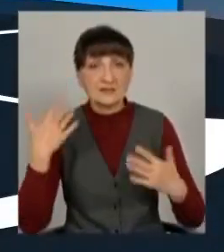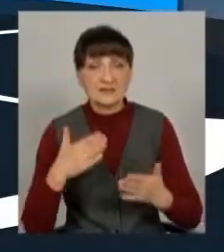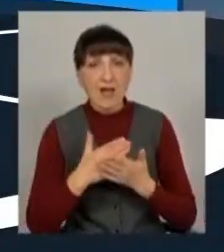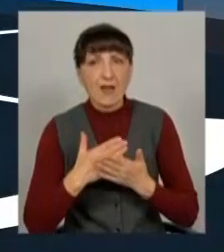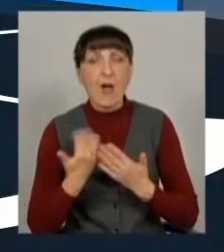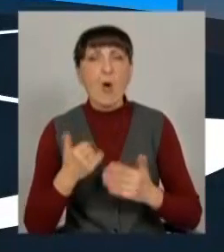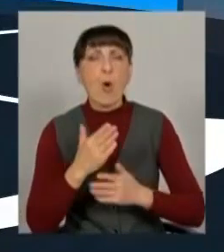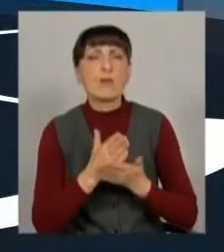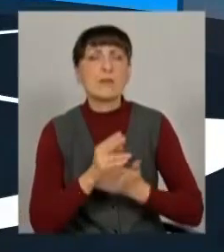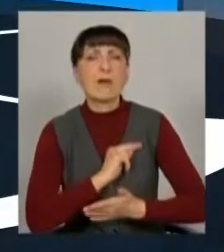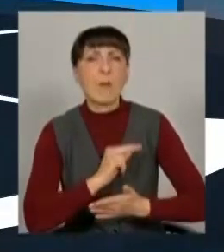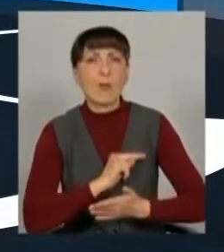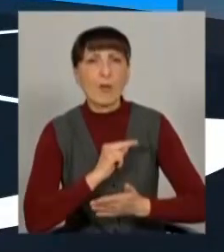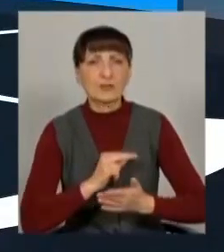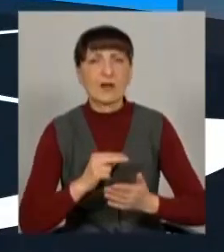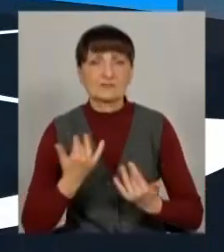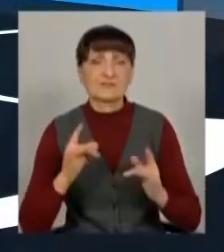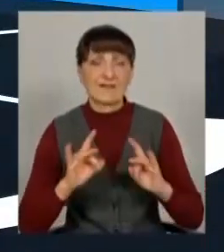тде длиною в